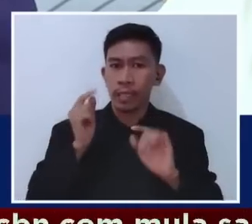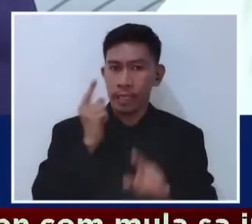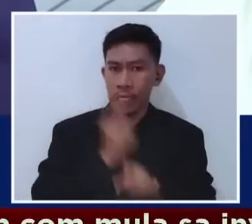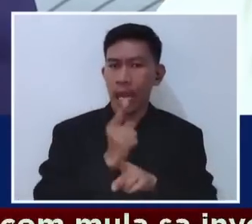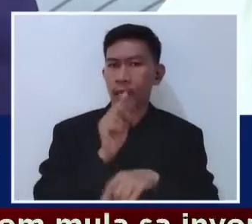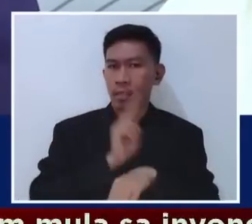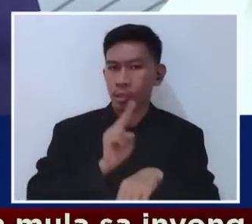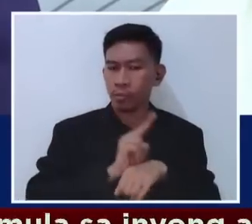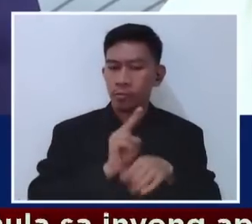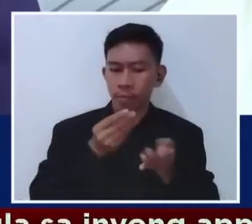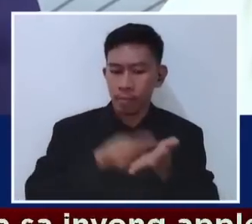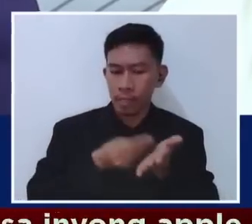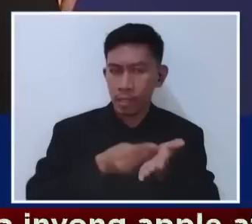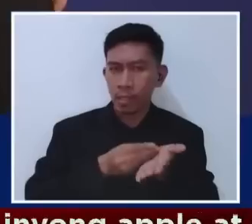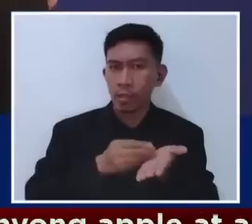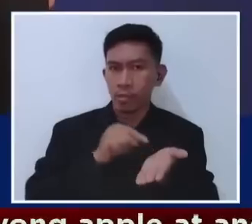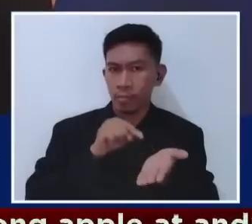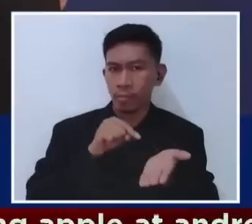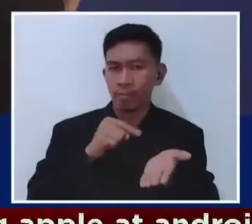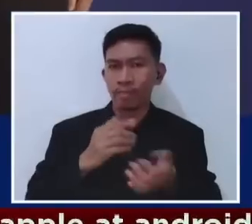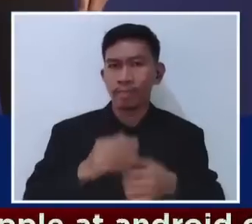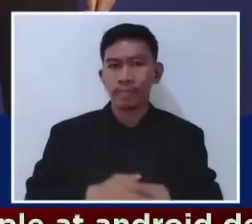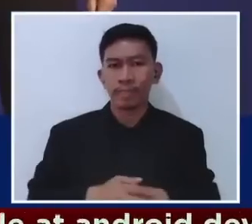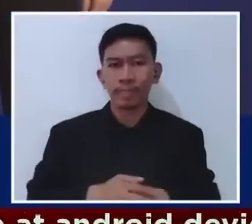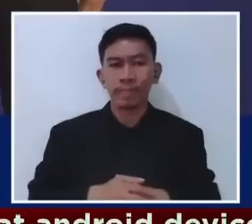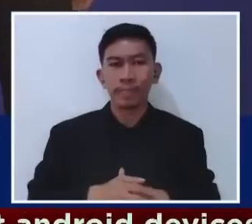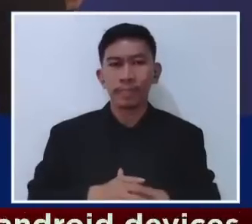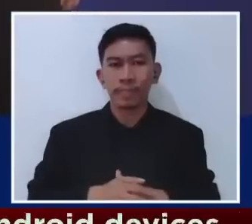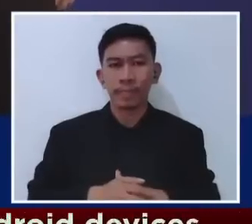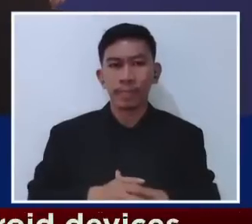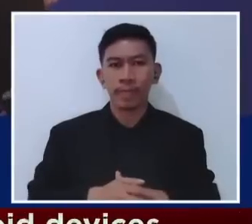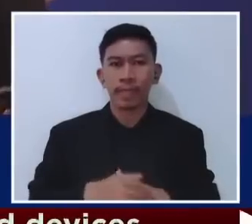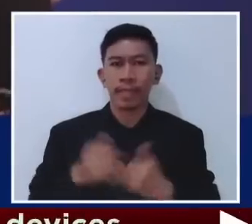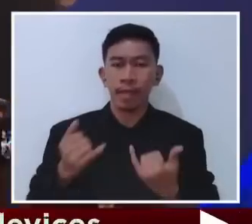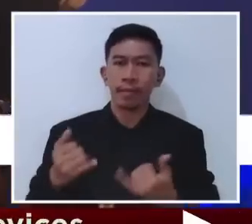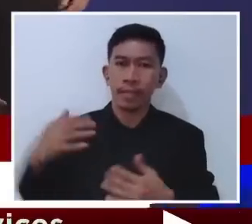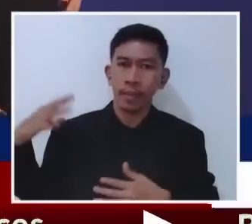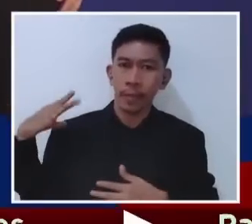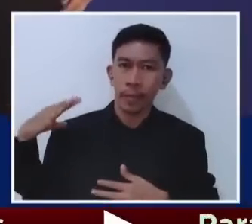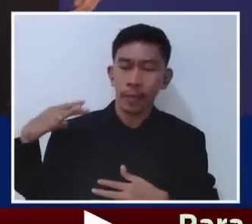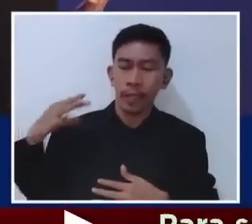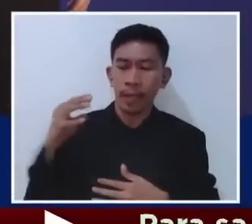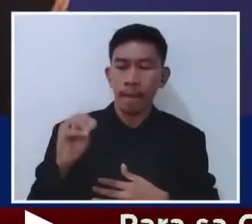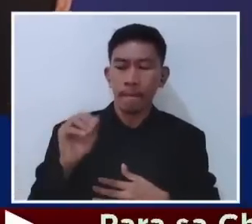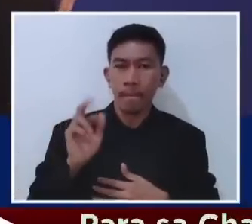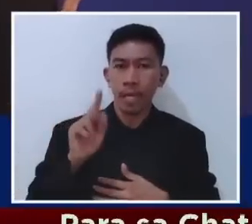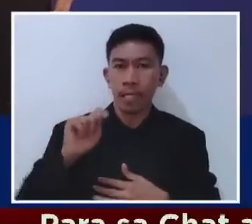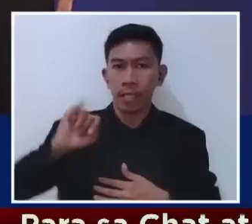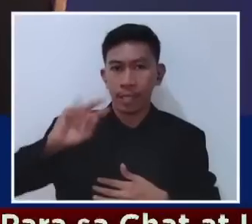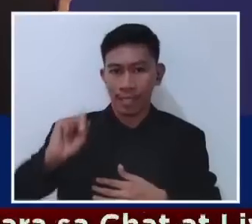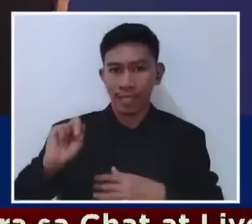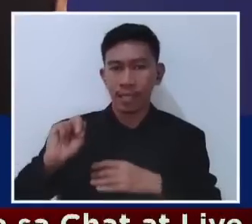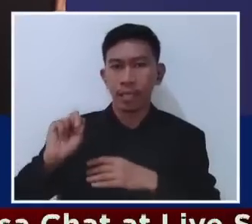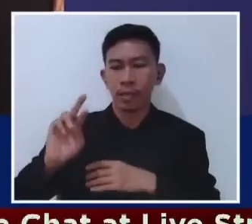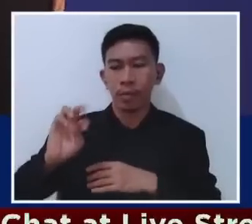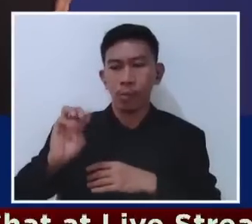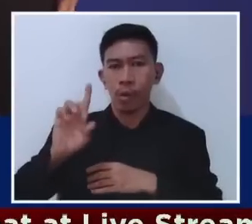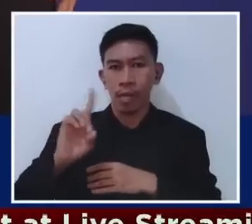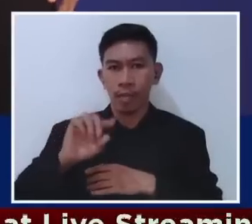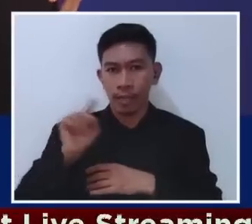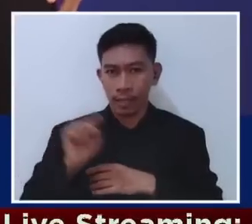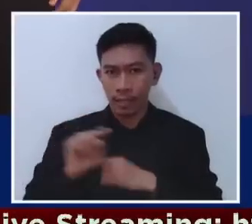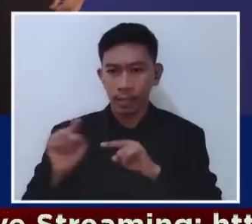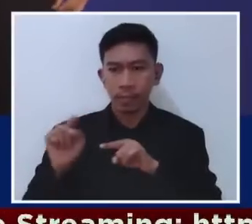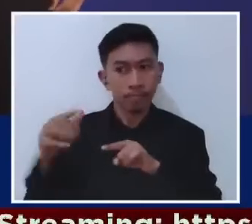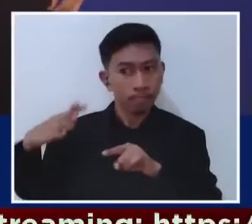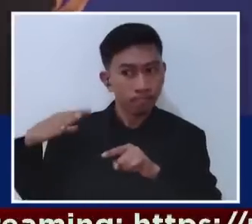tamang mithiin. Pirma na lang ni House Speaker Martin Romualdez ang kailangan sa Maharlika Bill para maipasa ito